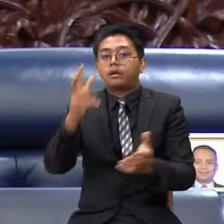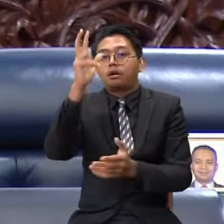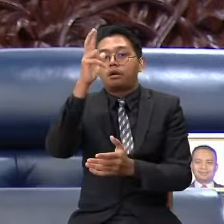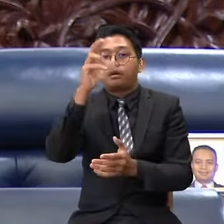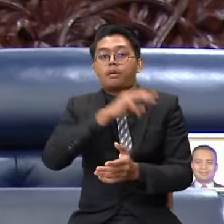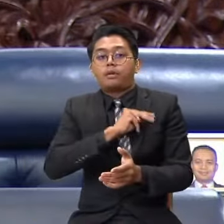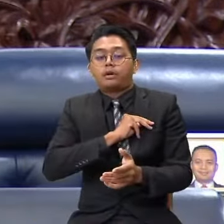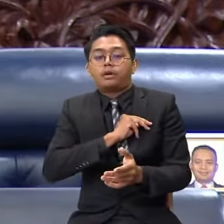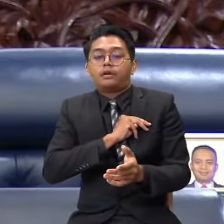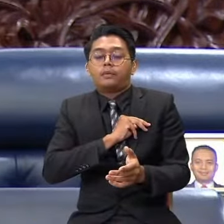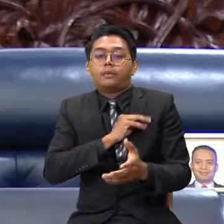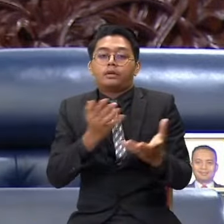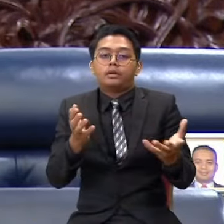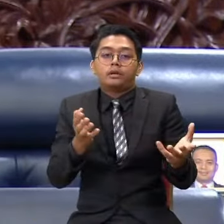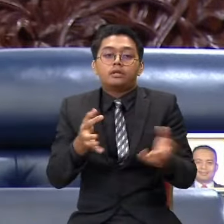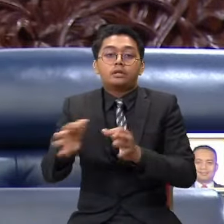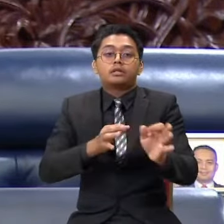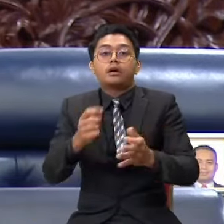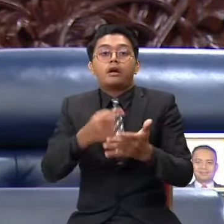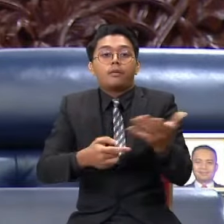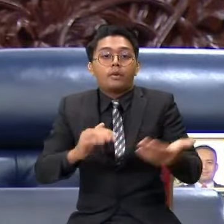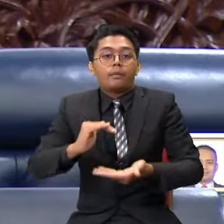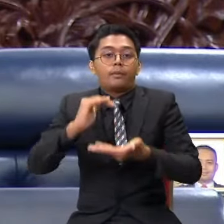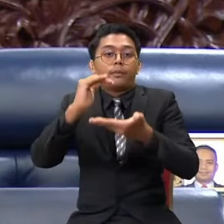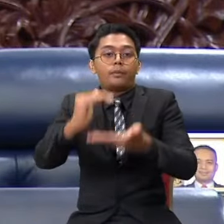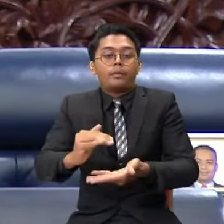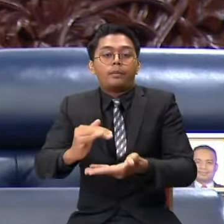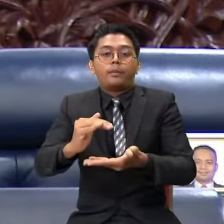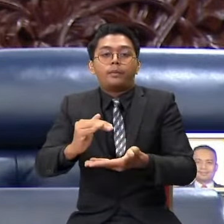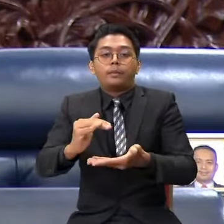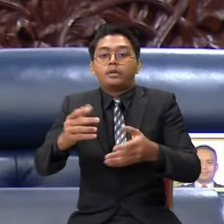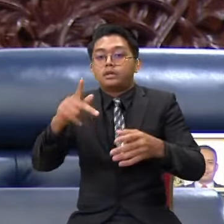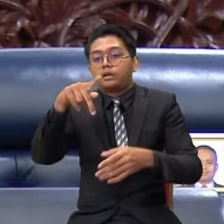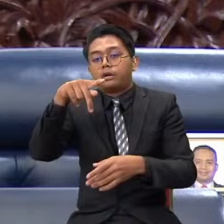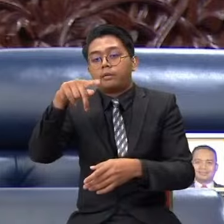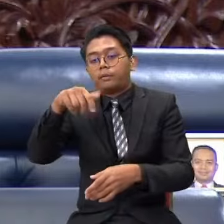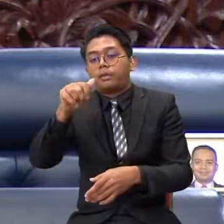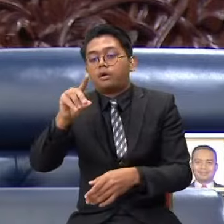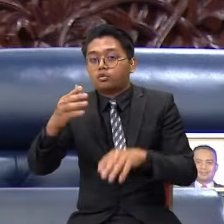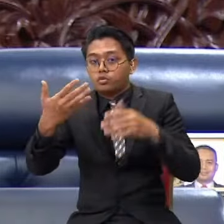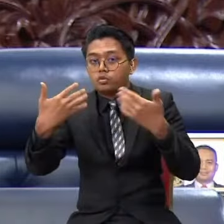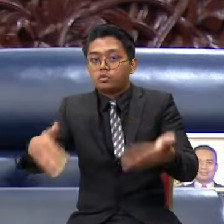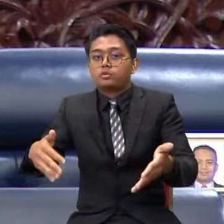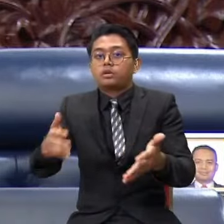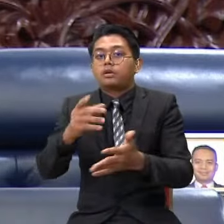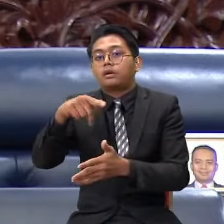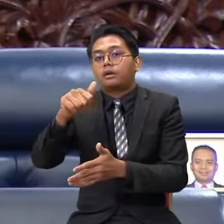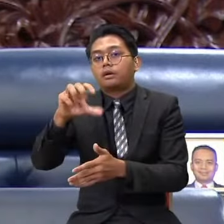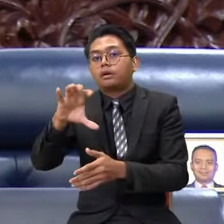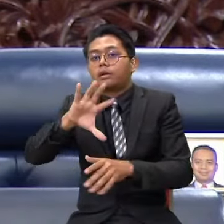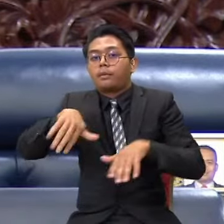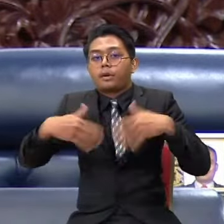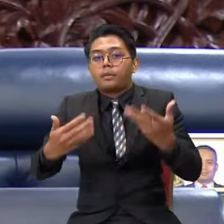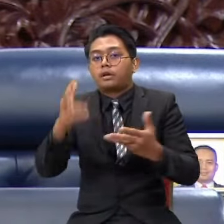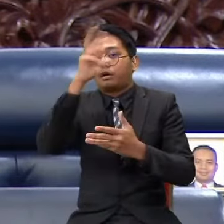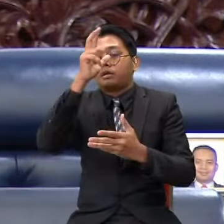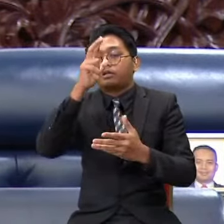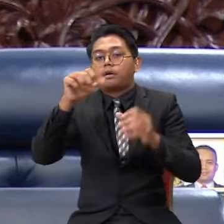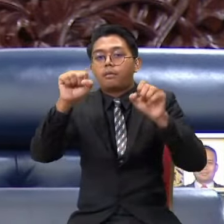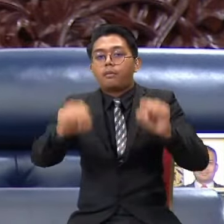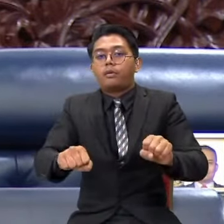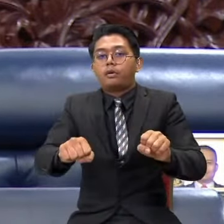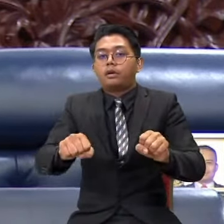Apakah maklumat peribadi yang telah dihack oleh kumpulan hacker ini dan bagaimanakah pihak kerajaan akan